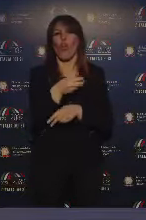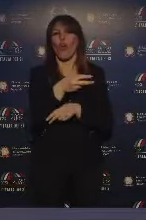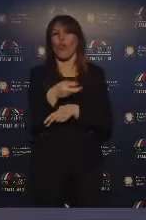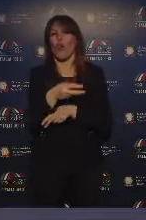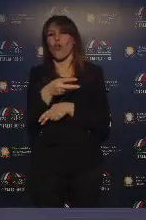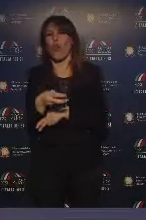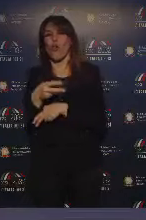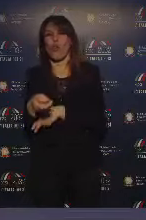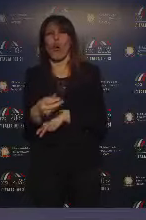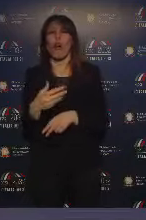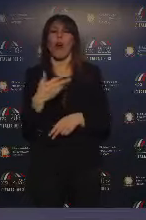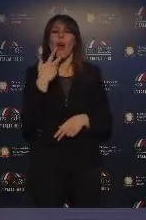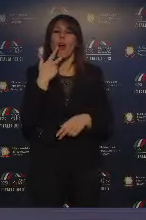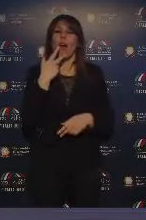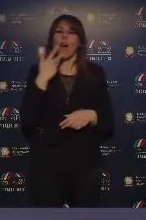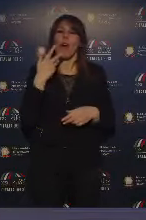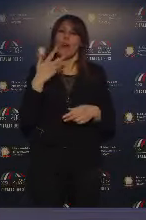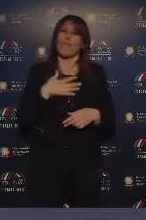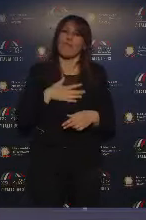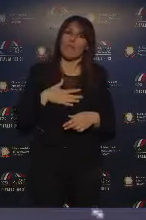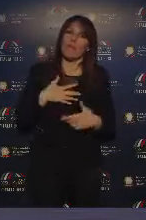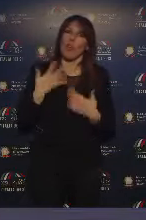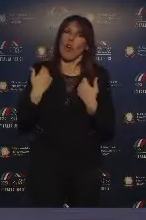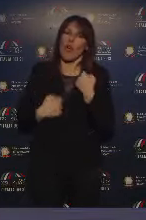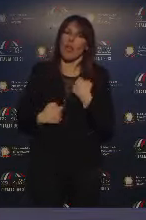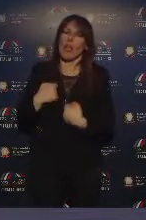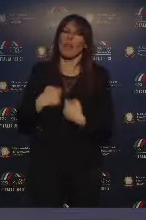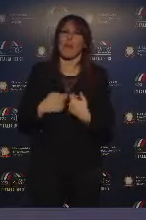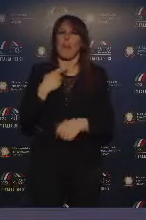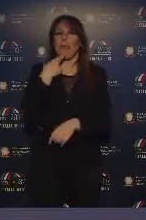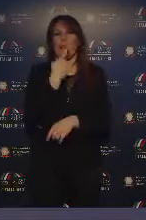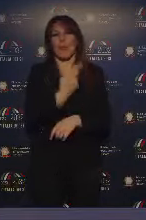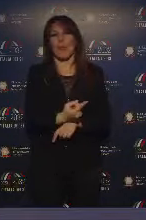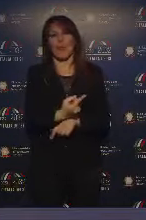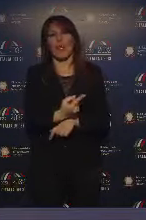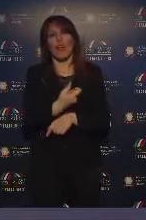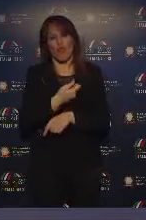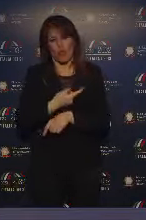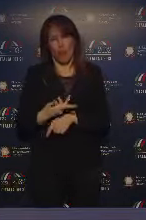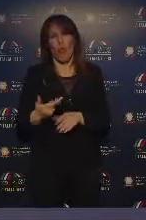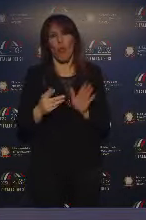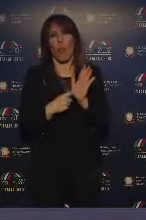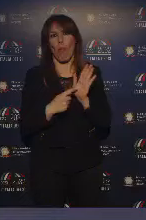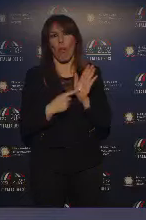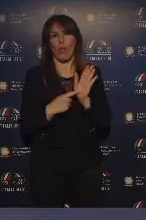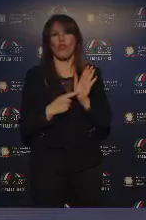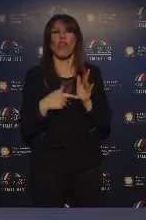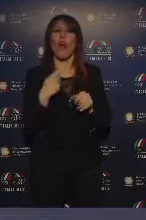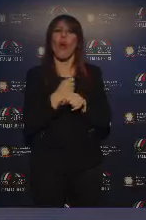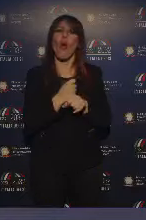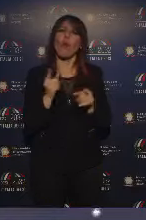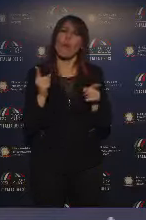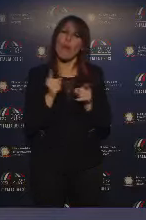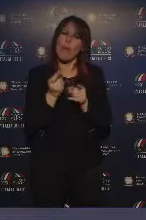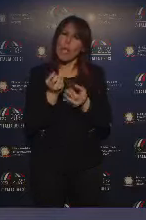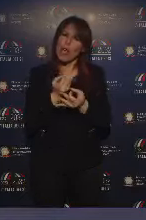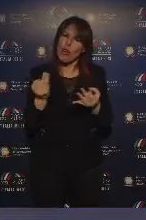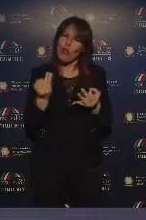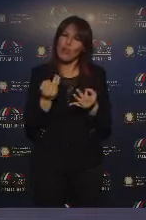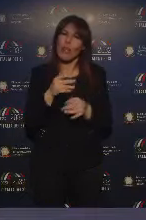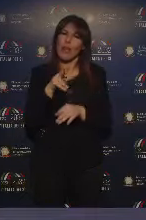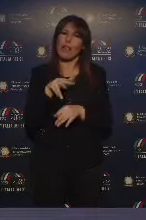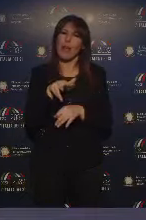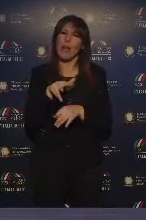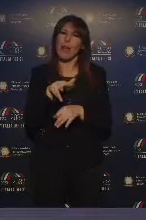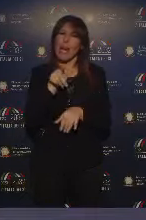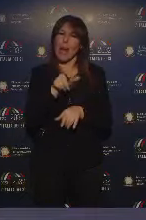nel stare e io dico numeri alla mano sono fondamentali le piccole opere per un paese di 3000 abitanti